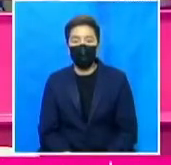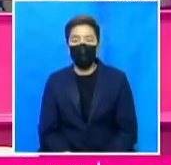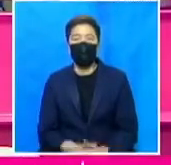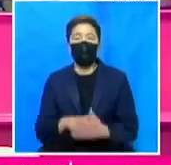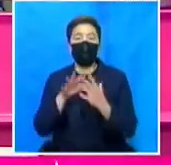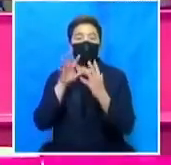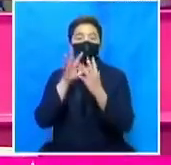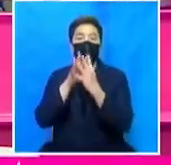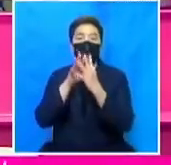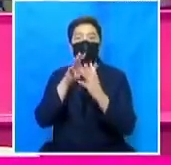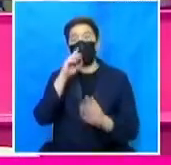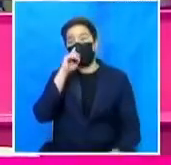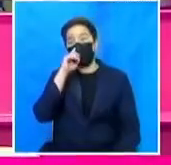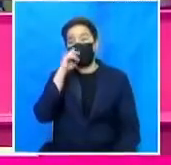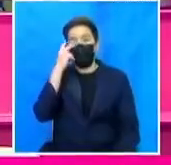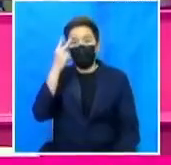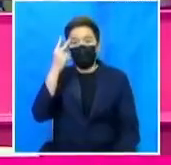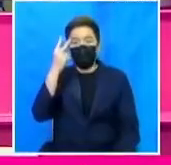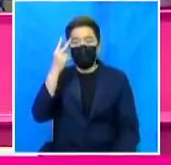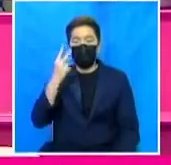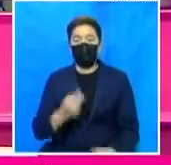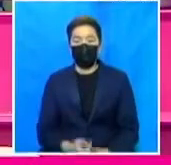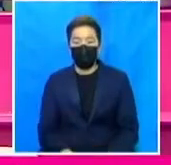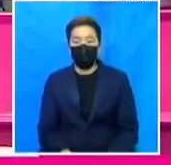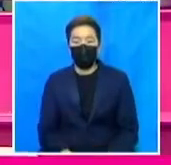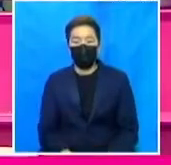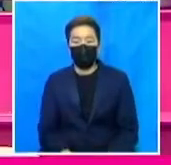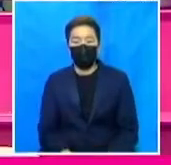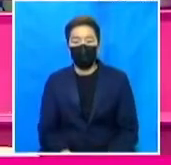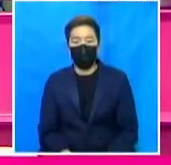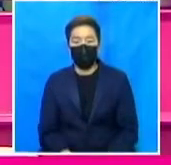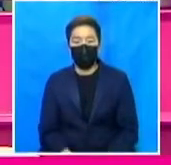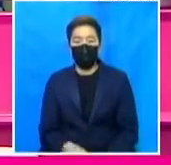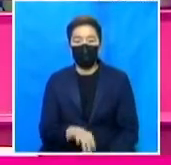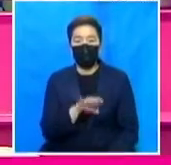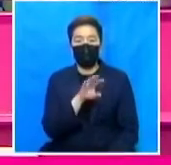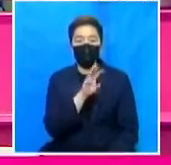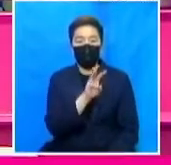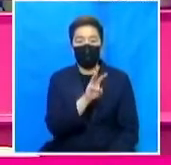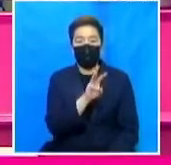เลขท้าย5ตัวหมุนครั้งที่2เลขที่ออก